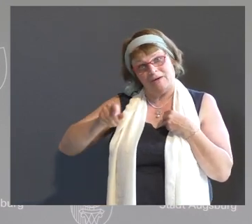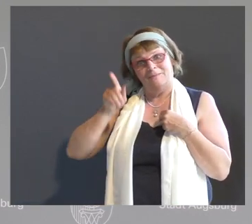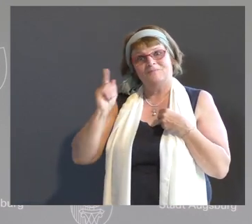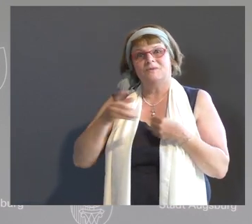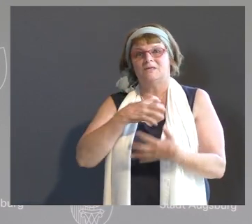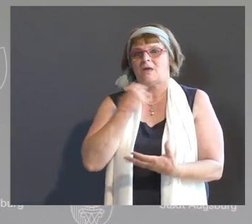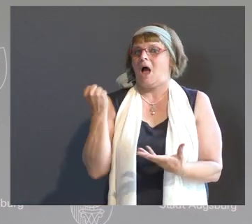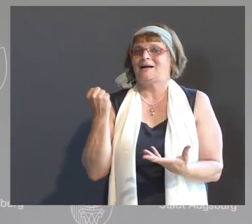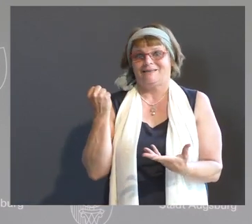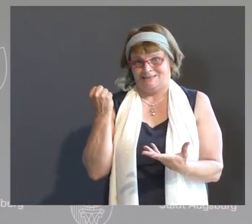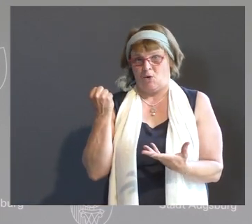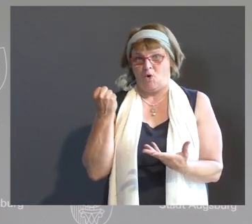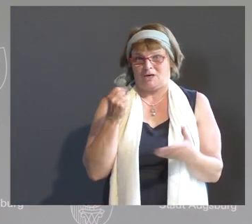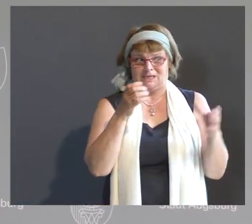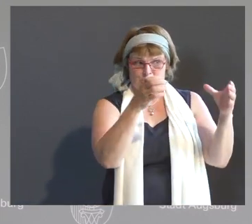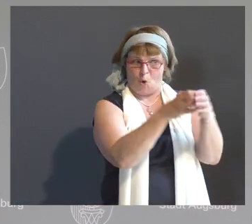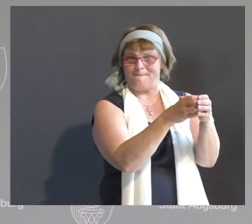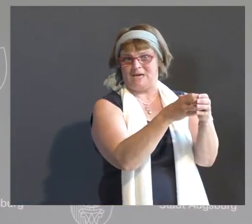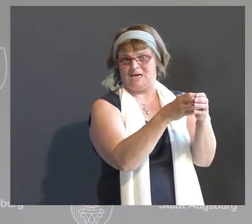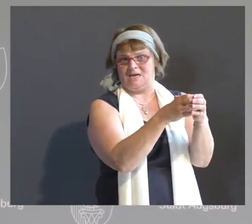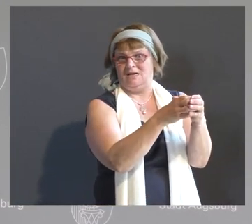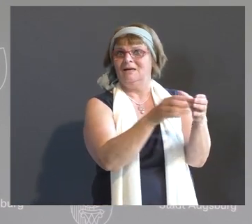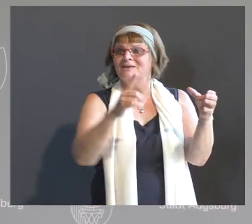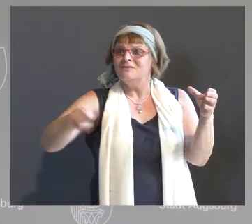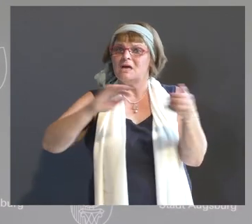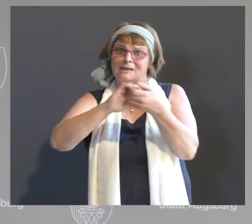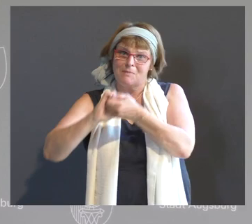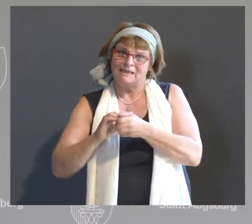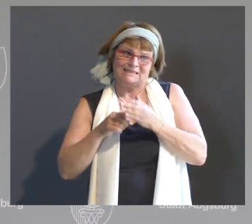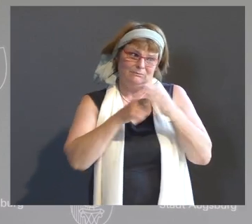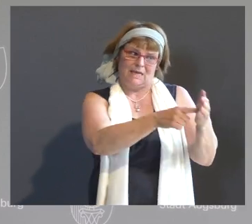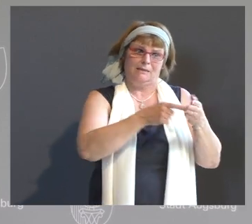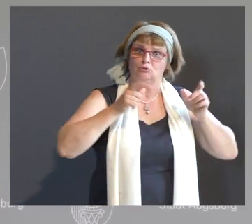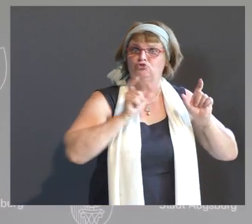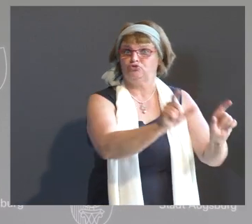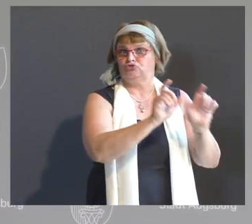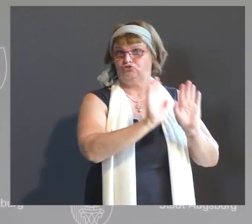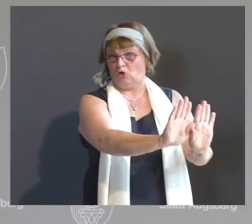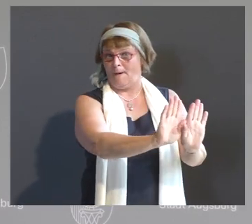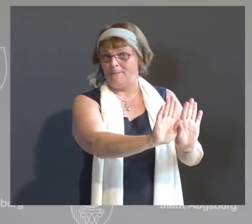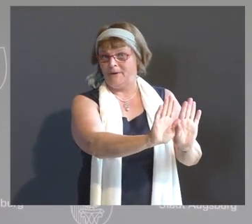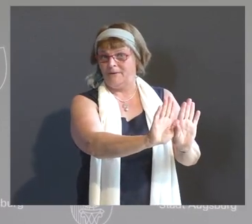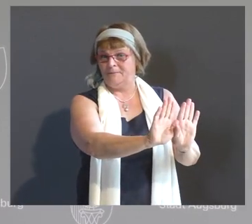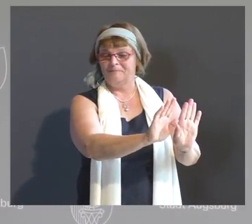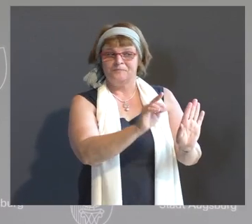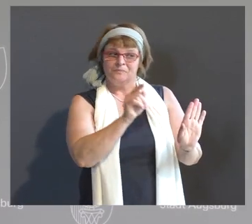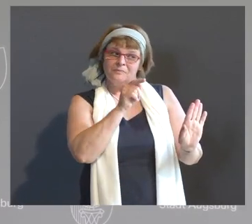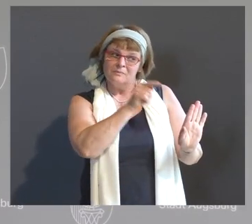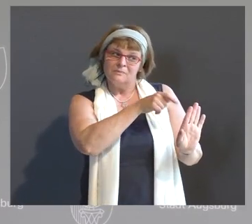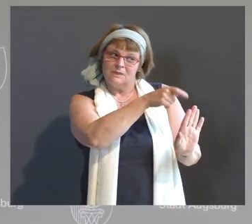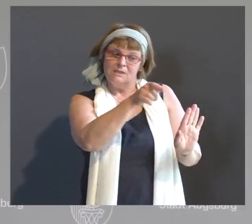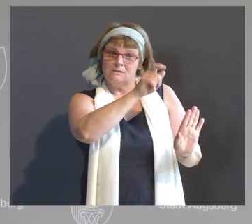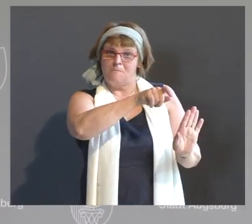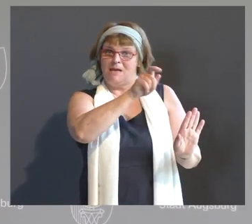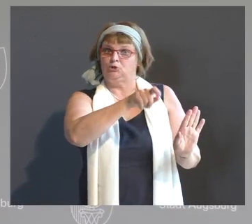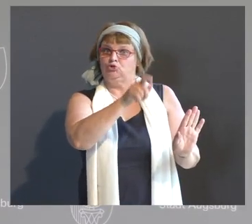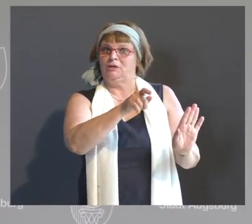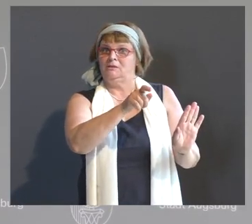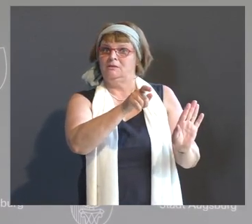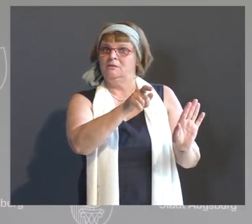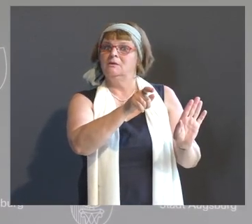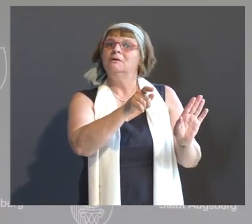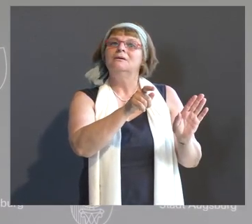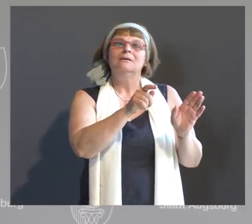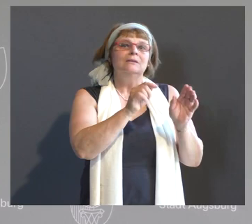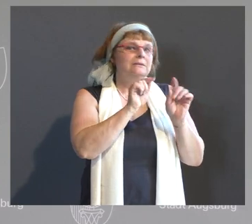Aggressoren zeigen, wo es lang geht, dass wir diese Aggressoren isolieren. Geben Sie diesen Menschen keine Bühne und vor allem keine